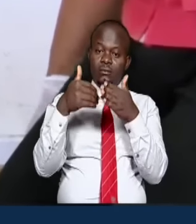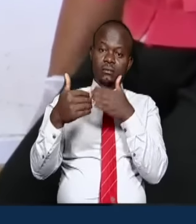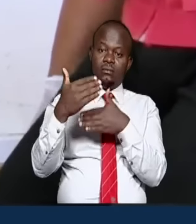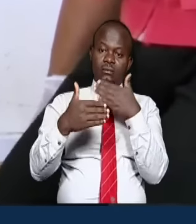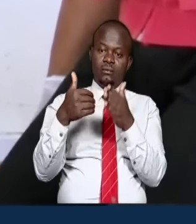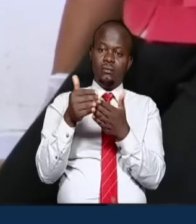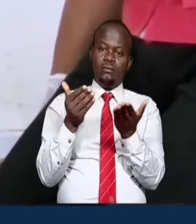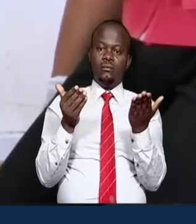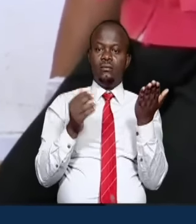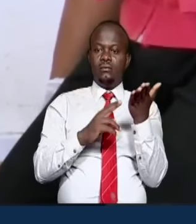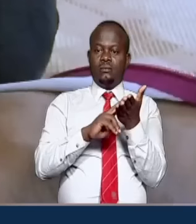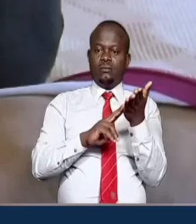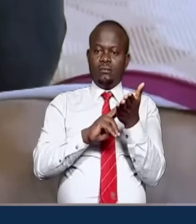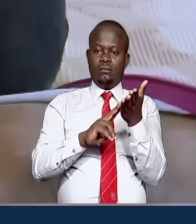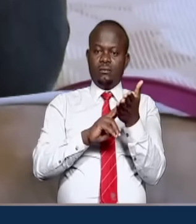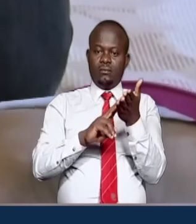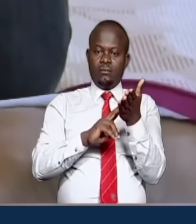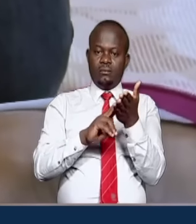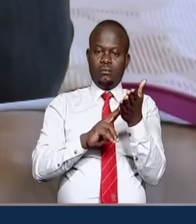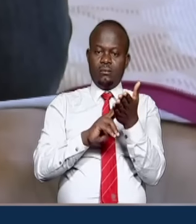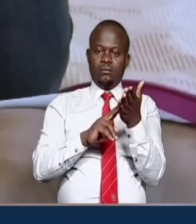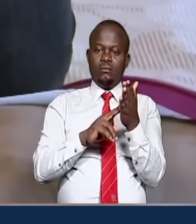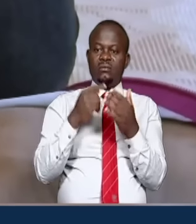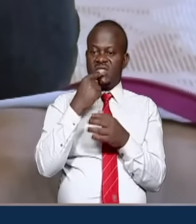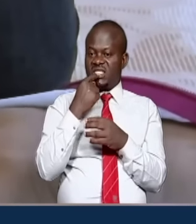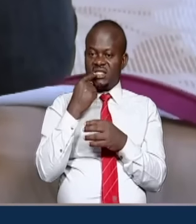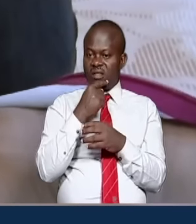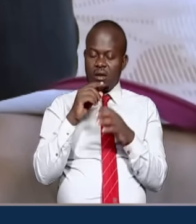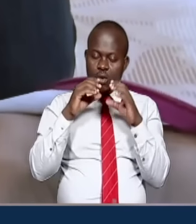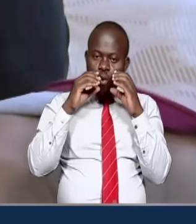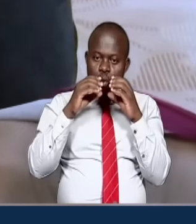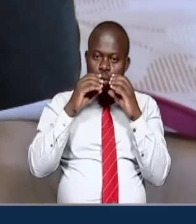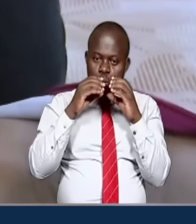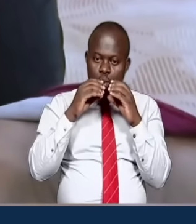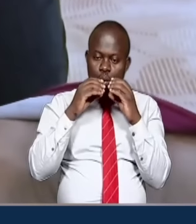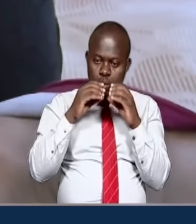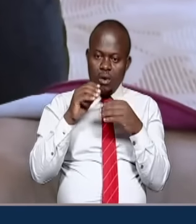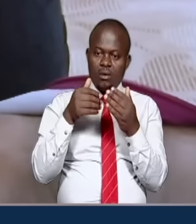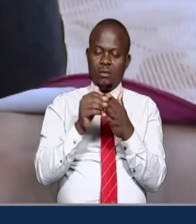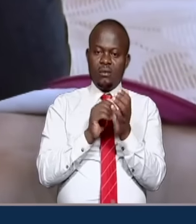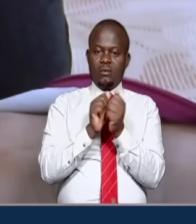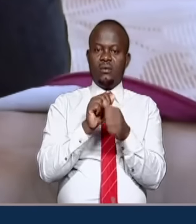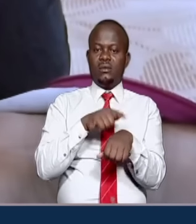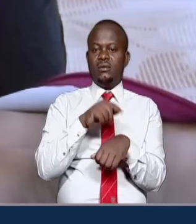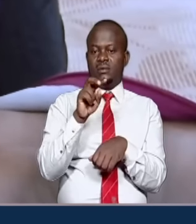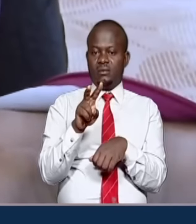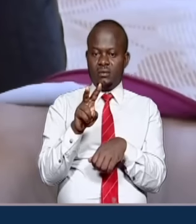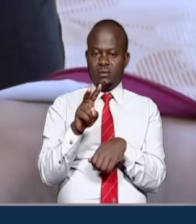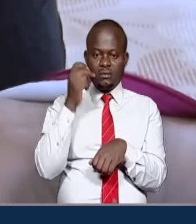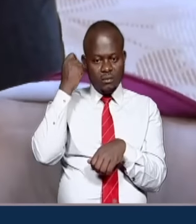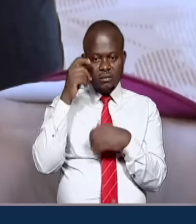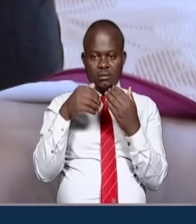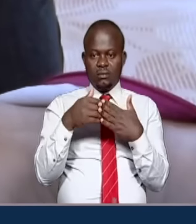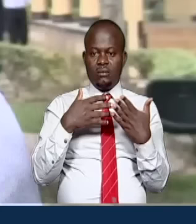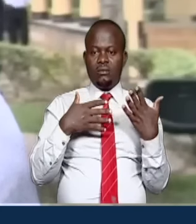wa hafi, ushobora kuba wanakoresha umunwa ku munwa ukamuha n'ubundi umwuka inshuro ebyiri. Muntu kuvuga ngo mu